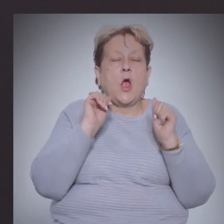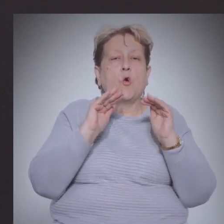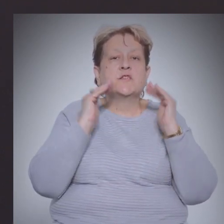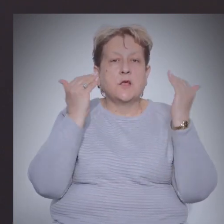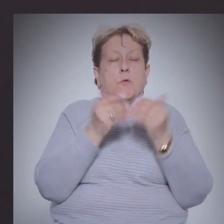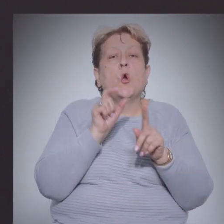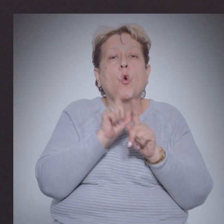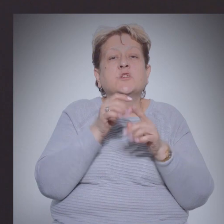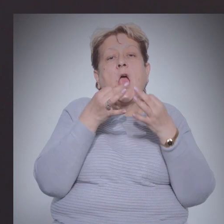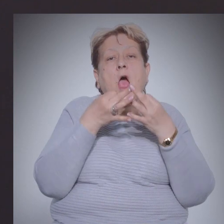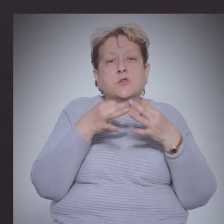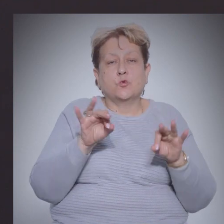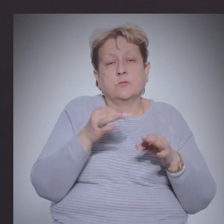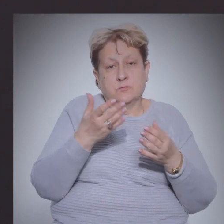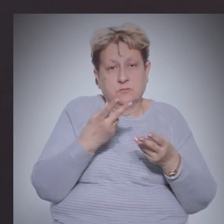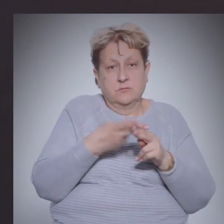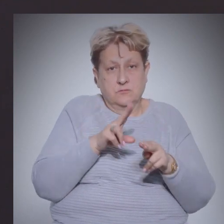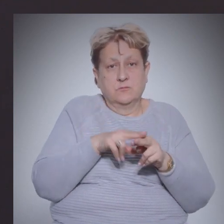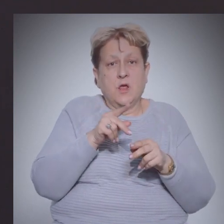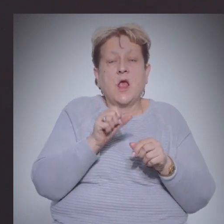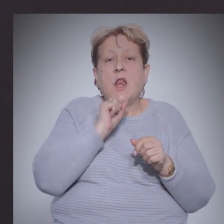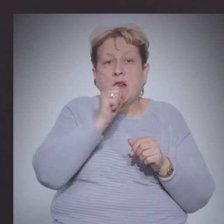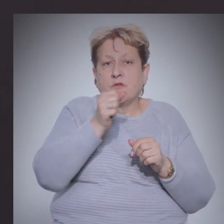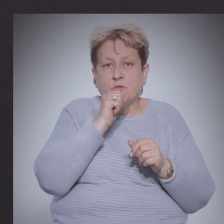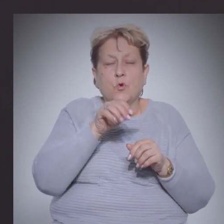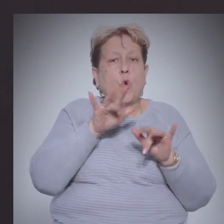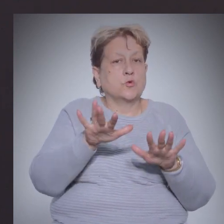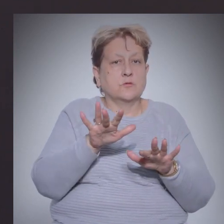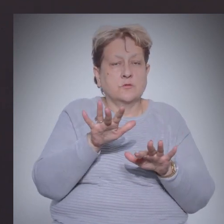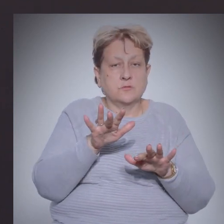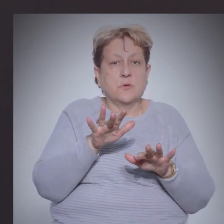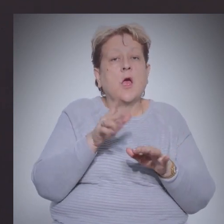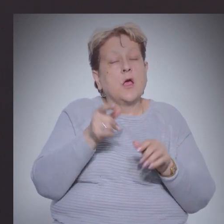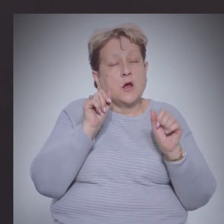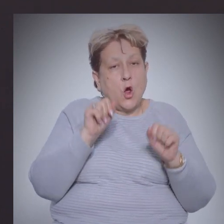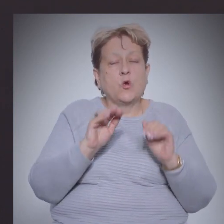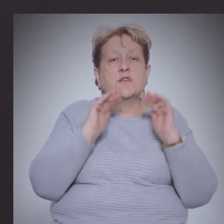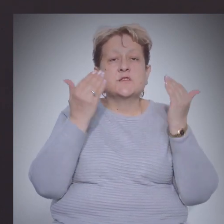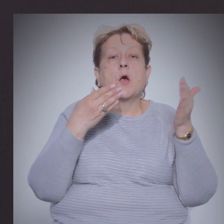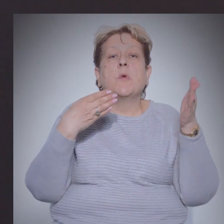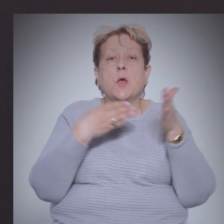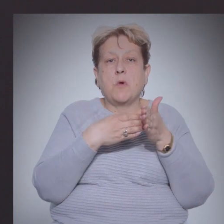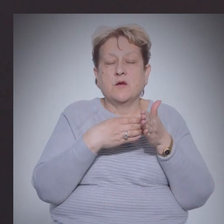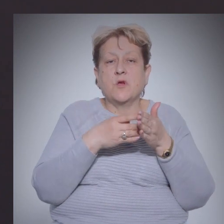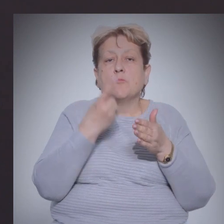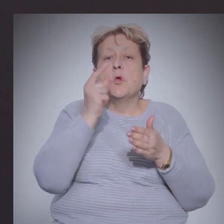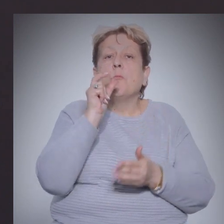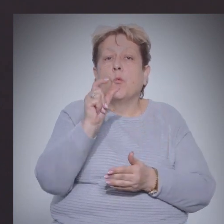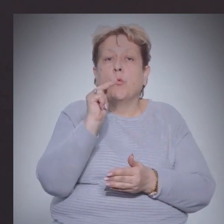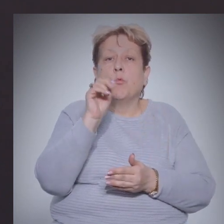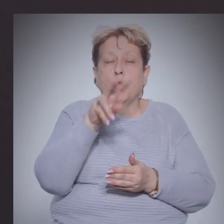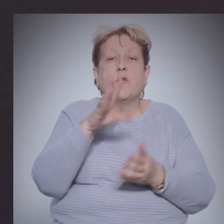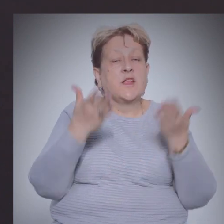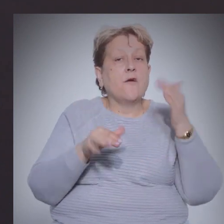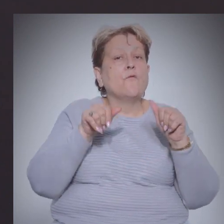վրա կարող է սամանապակվել խոսքյազարթյունը, այսի տվյալ դեպքում լրատվա միջոցի գործուներությունը։ Այն կարող է սամանապակվել մի